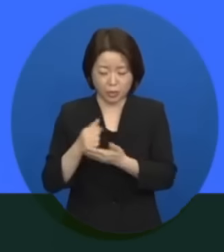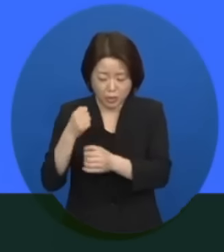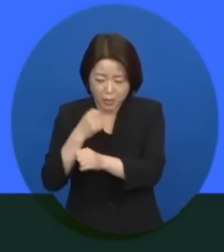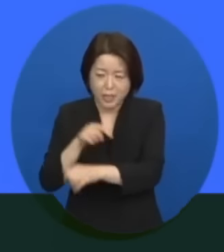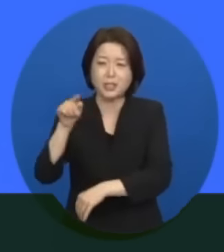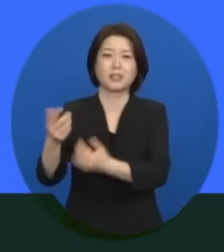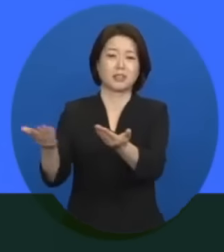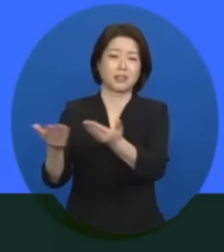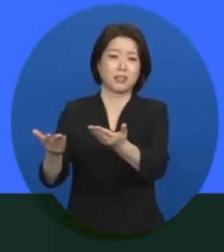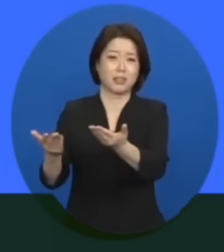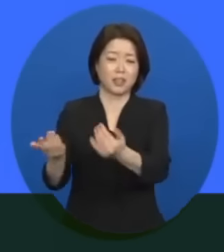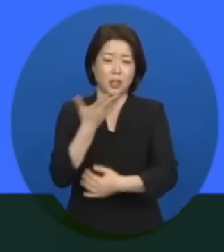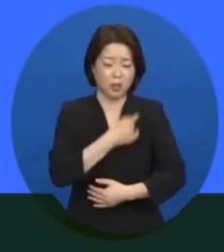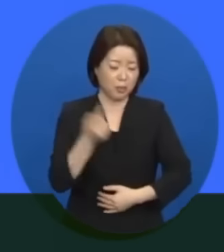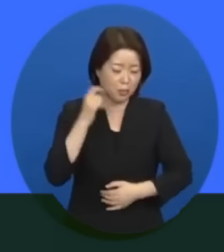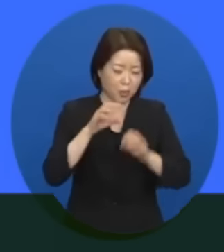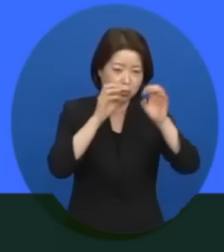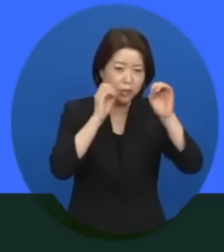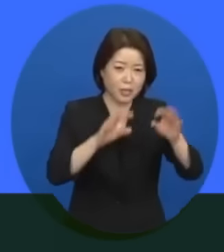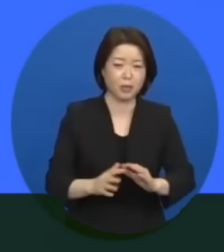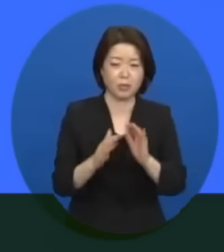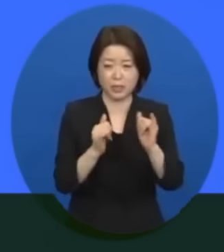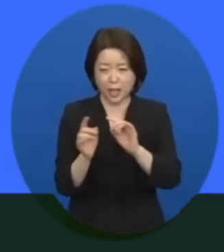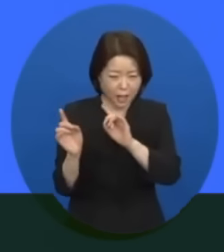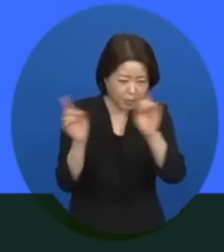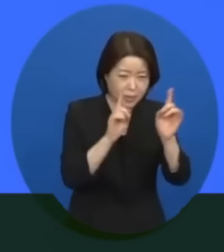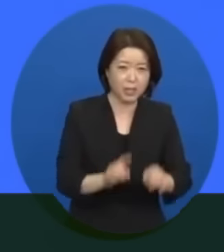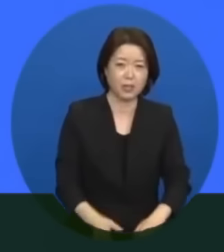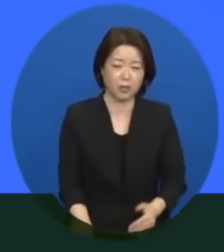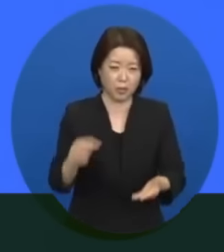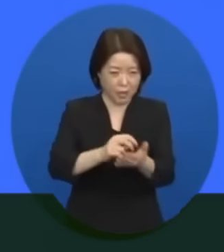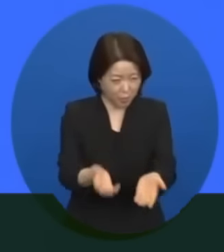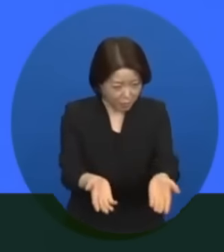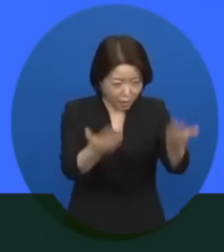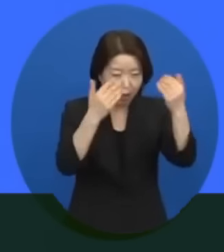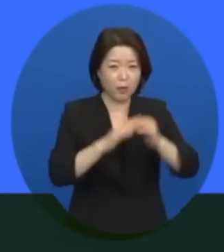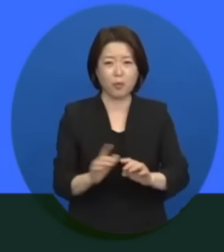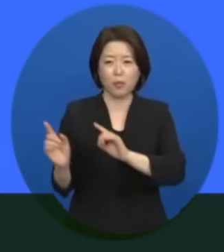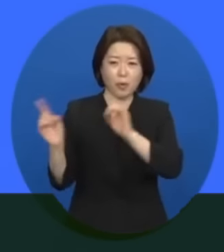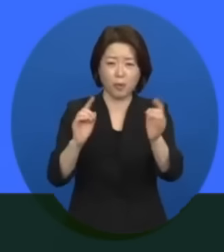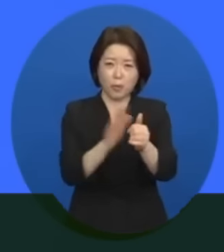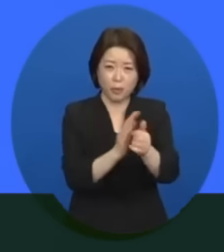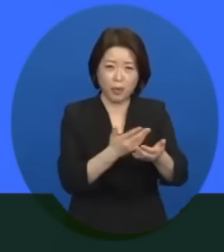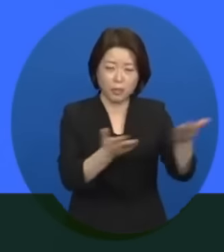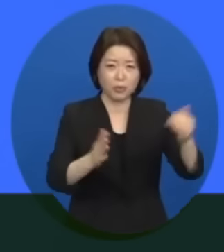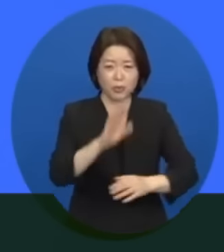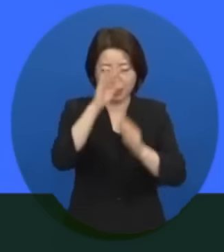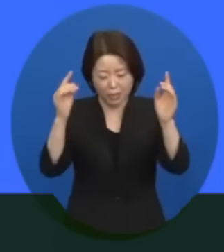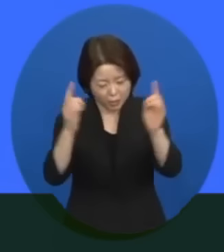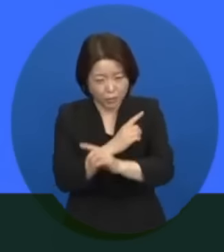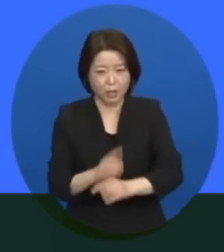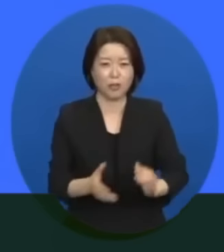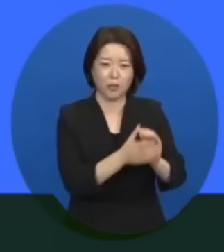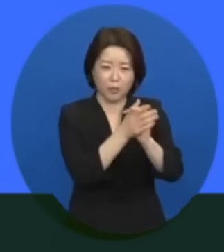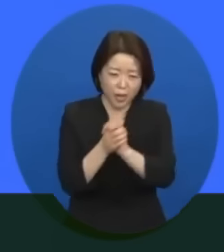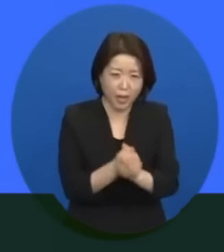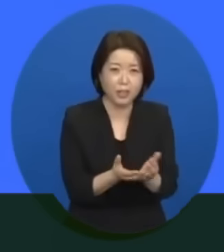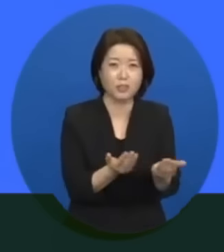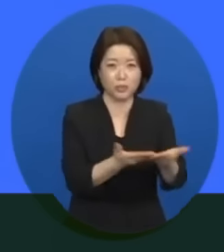일 복음 전하고 사람을 살리고 일어나게 하고 회복해 하고 지극해 하고 화해케